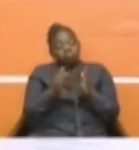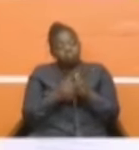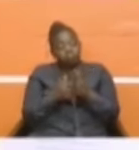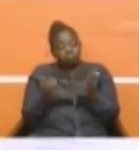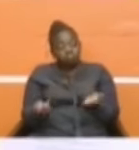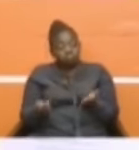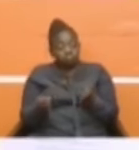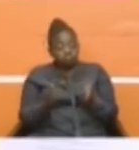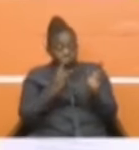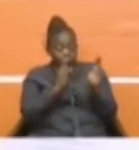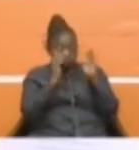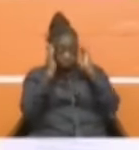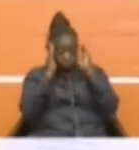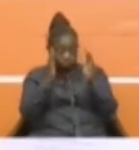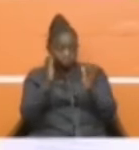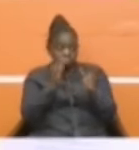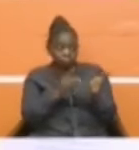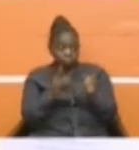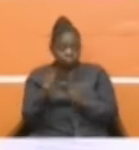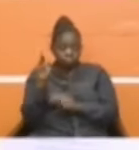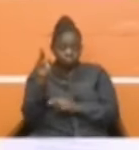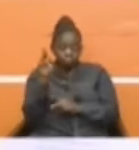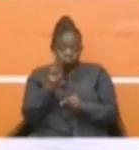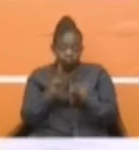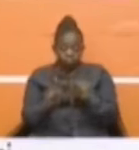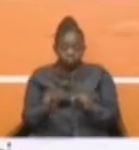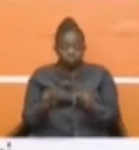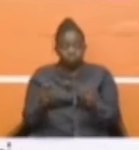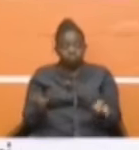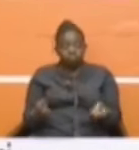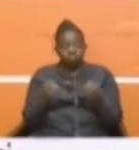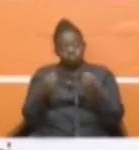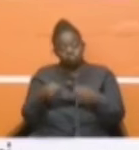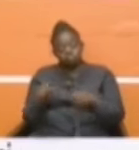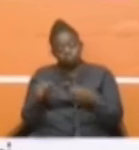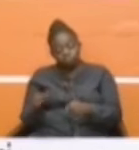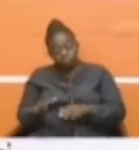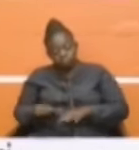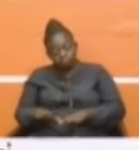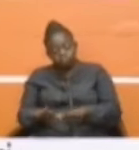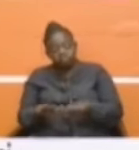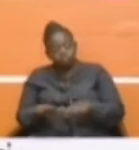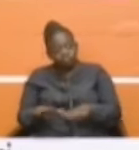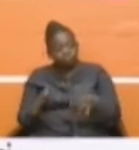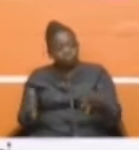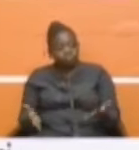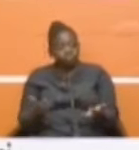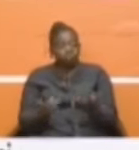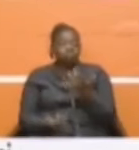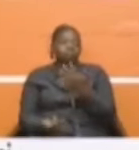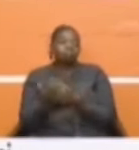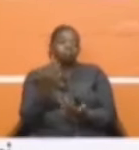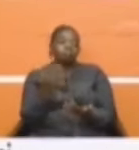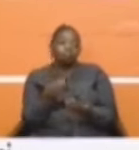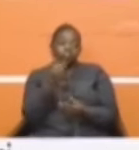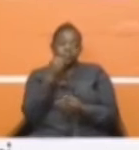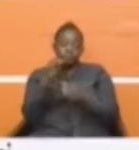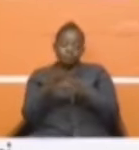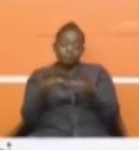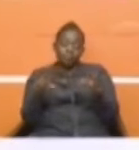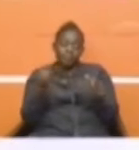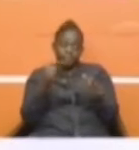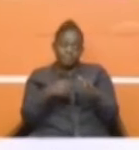nnyo omuntu wa bulijjo mvuga boda musiika capati mfumba mmere mu katale kasente kikusobola okusobola naawe n'ogamba nti